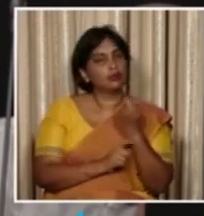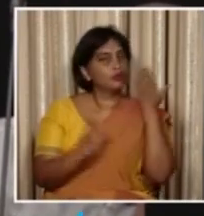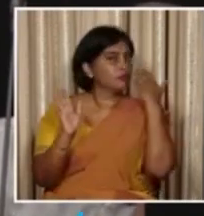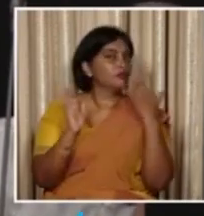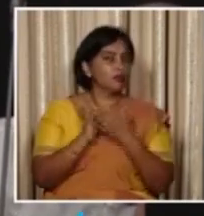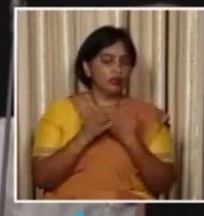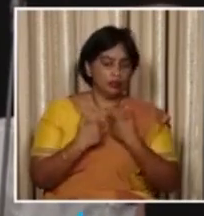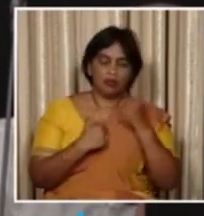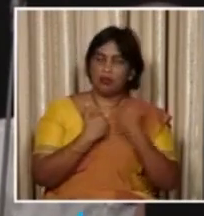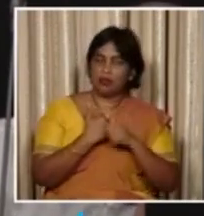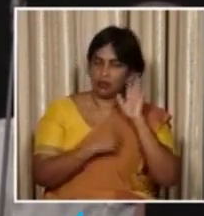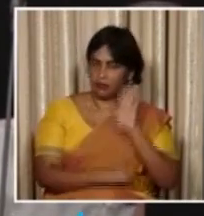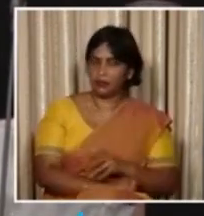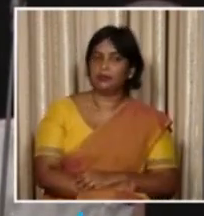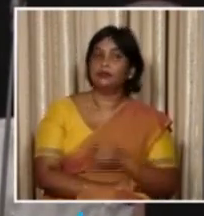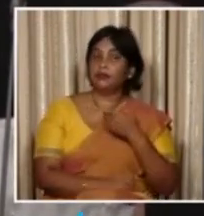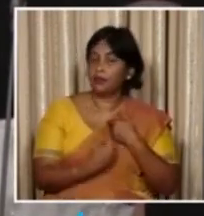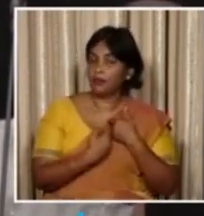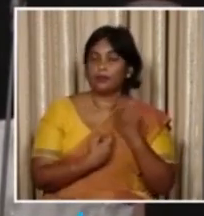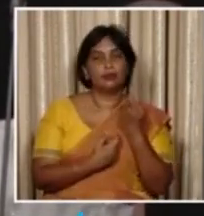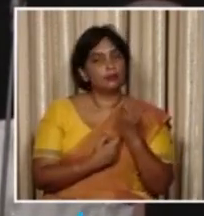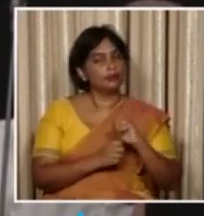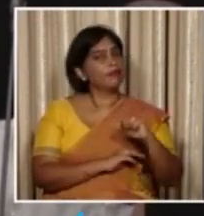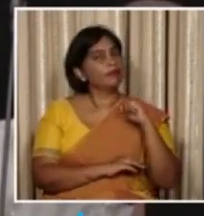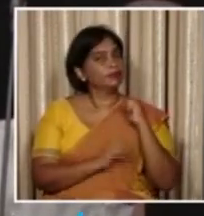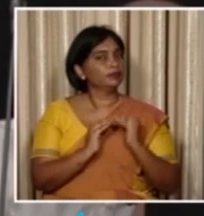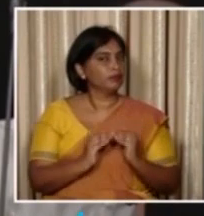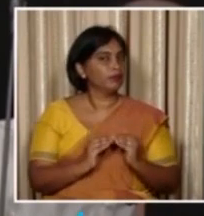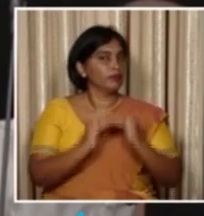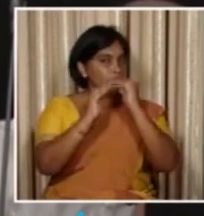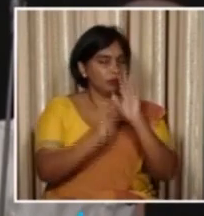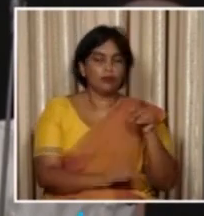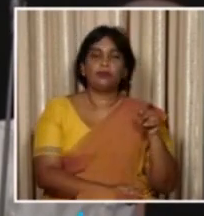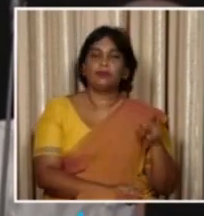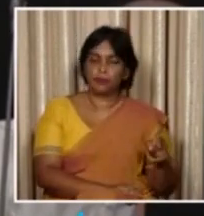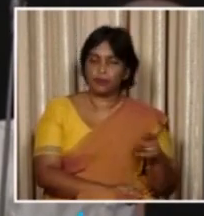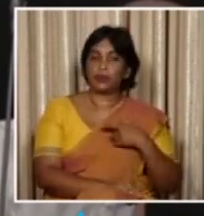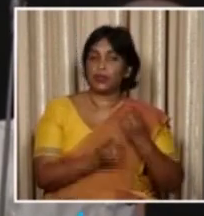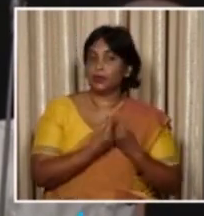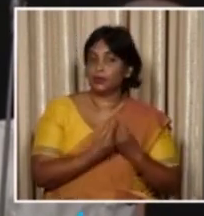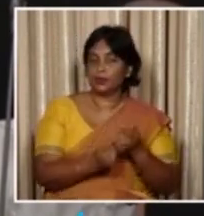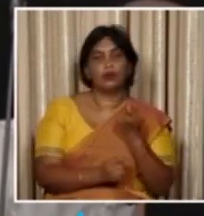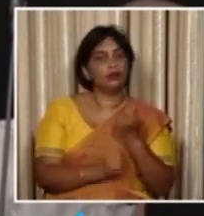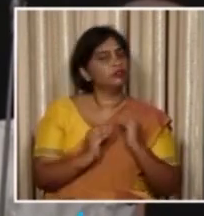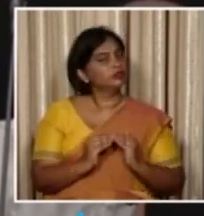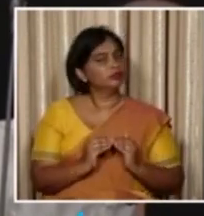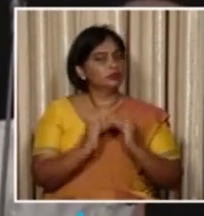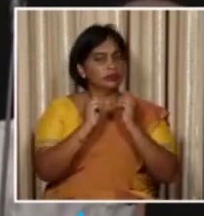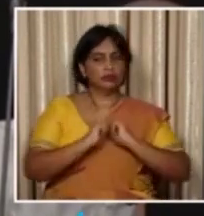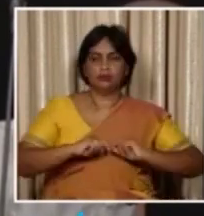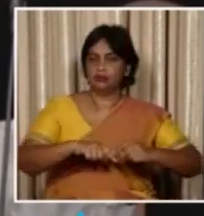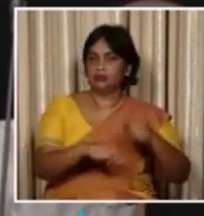පදනමක් අප සකසා ගත යුතුය. අපගේ ආර්ථික ශක්තිය වැඩි කර ගැනීම සඳහා වේගවත් ආර්ථික වර්ධන